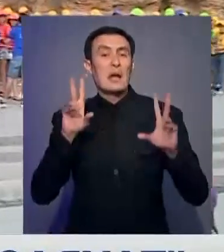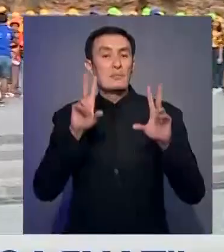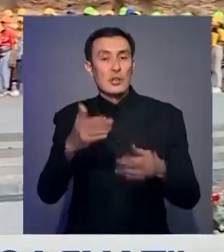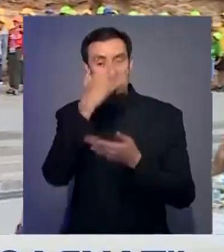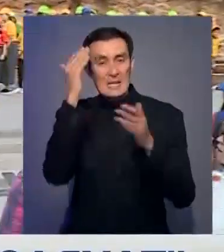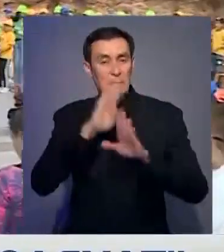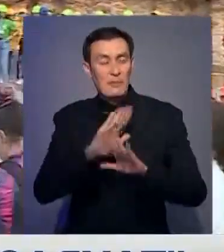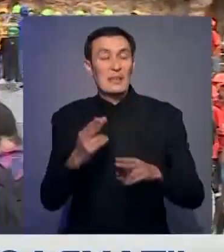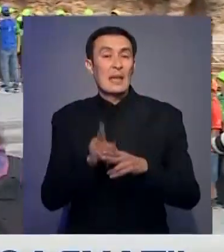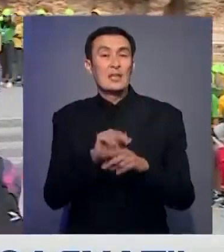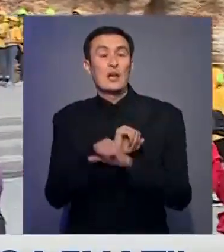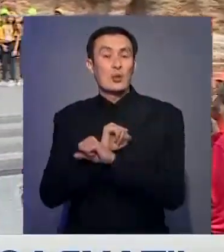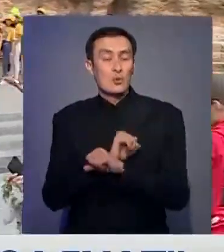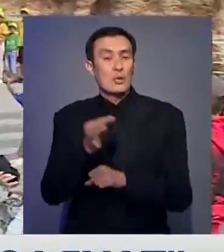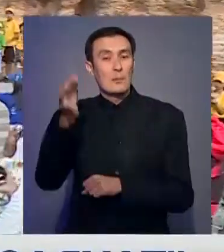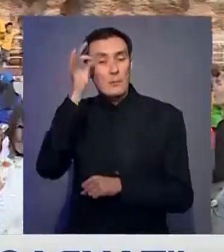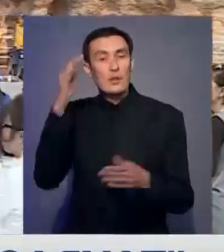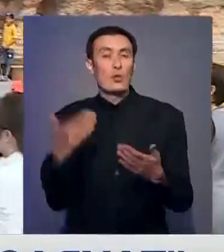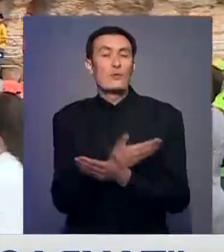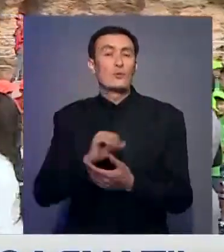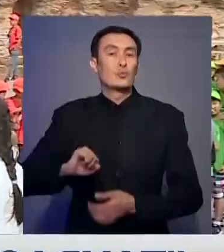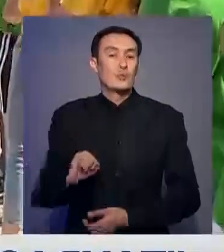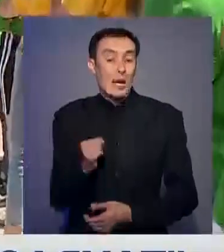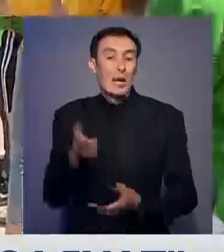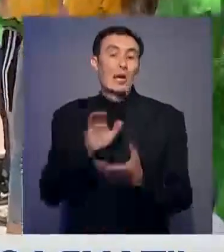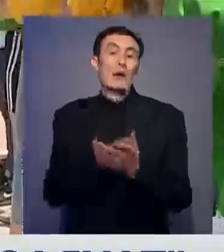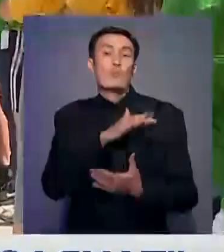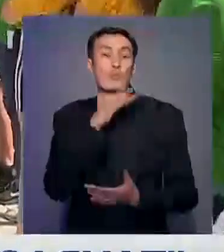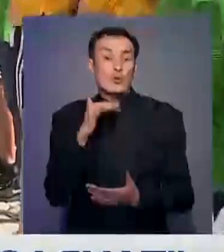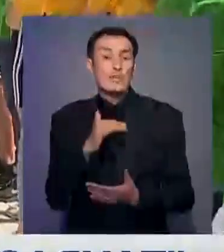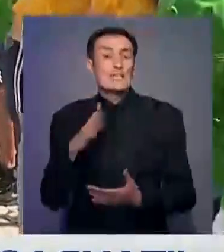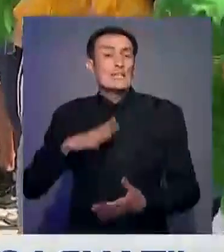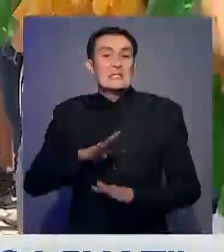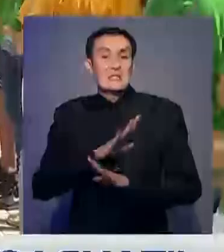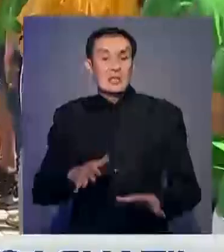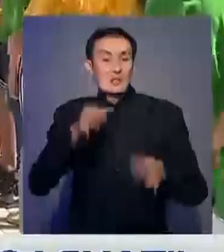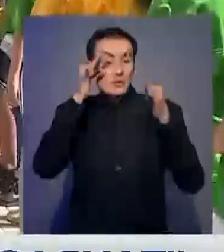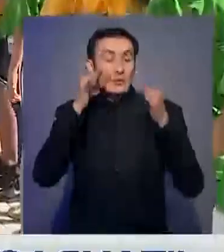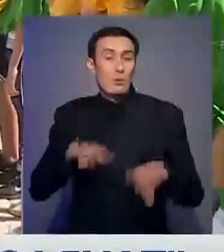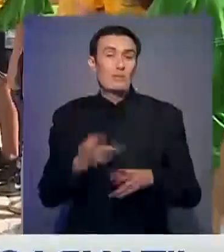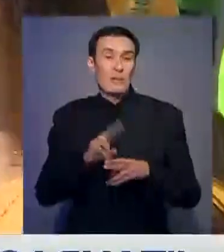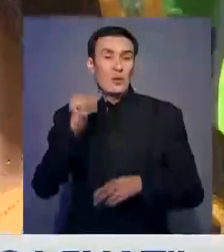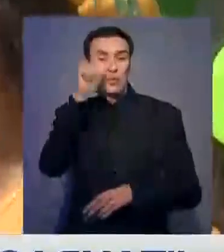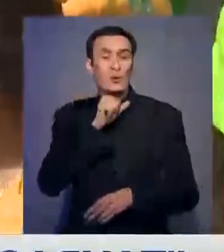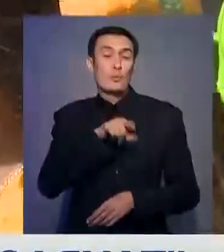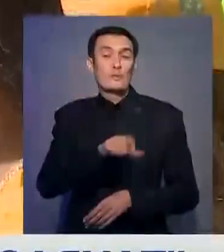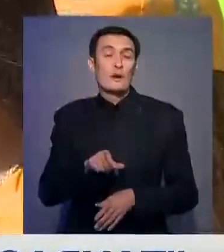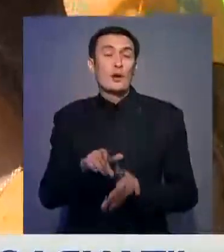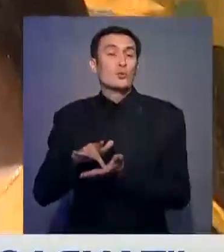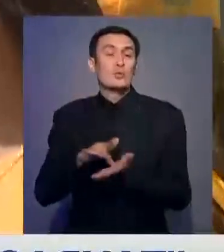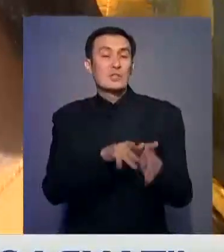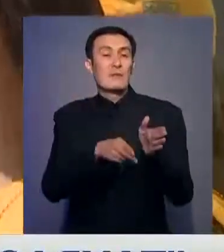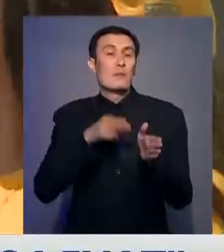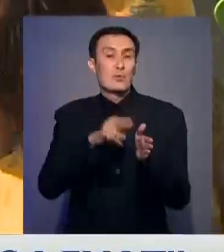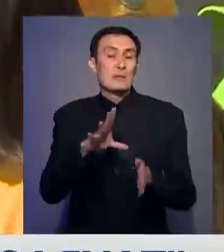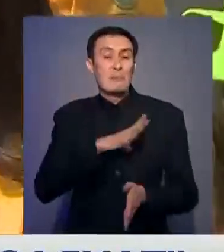не забывать эти каникулы и помнить о новых друзьях. Многие не сдерживают слез, и в этом году пассажирами туристического